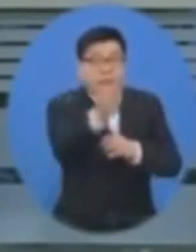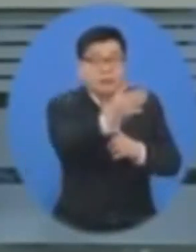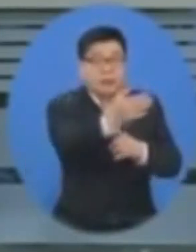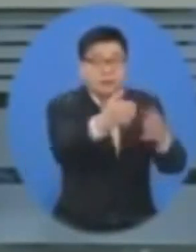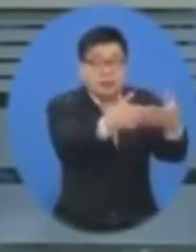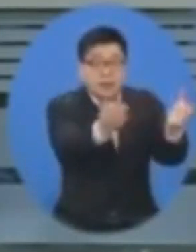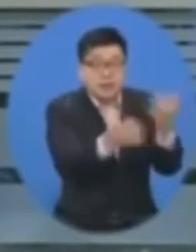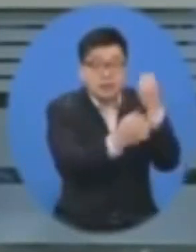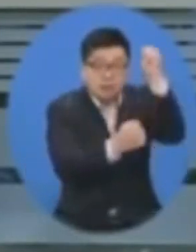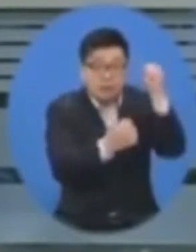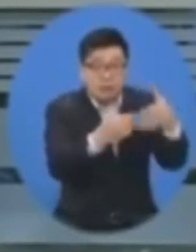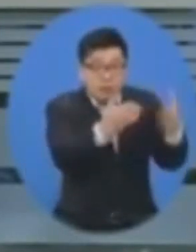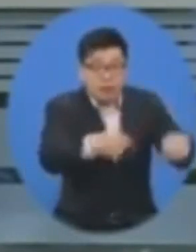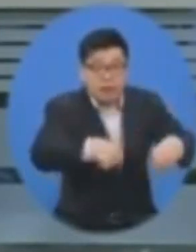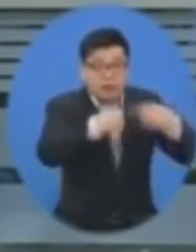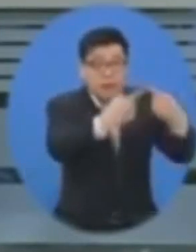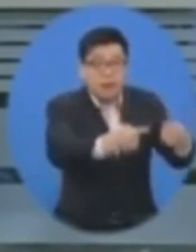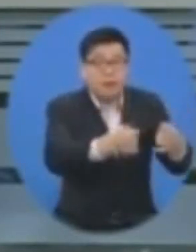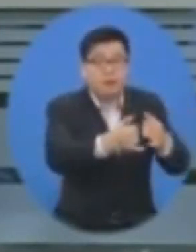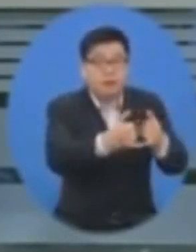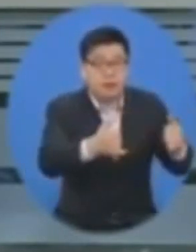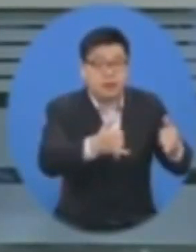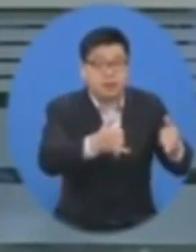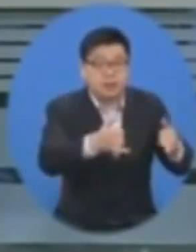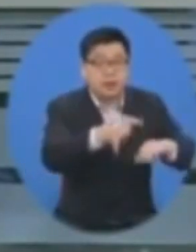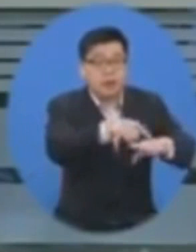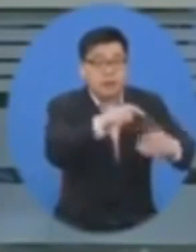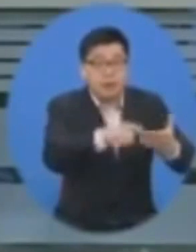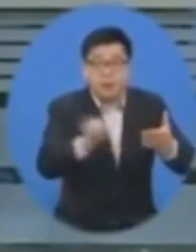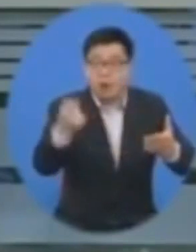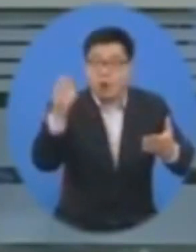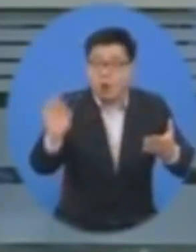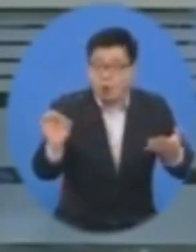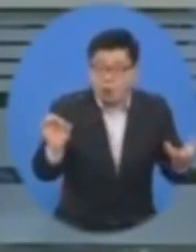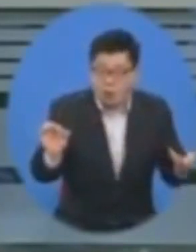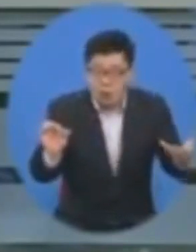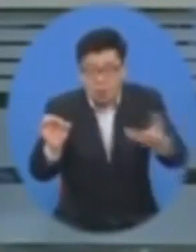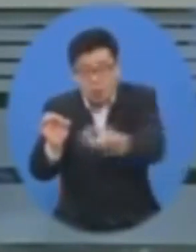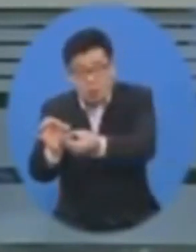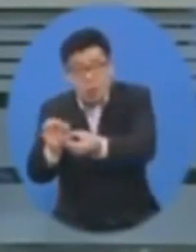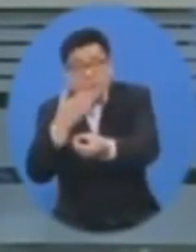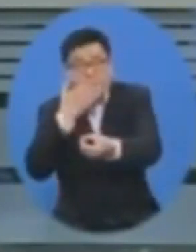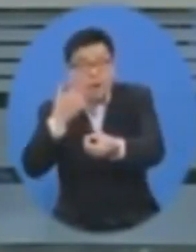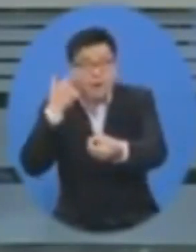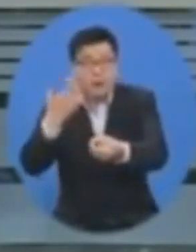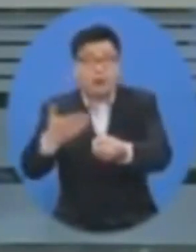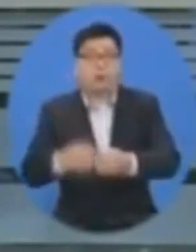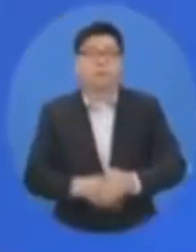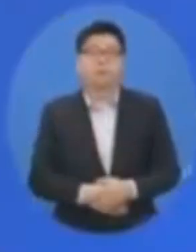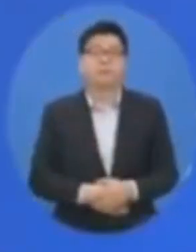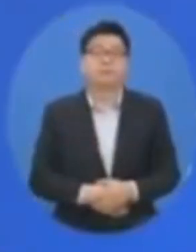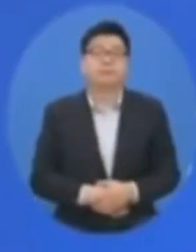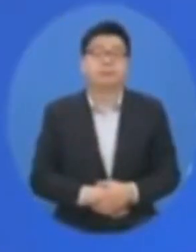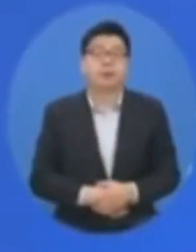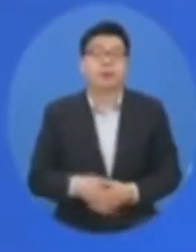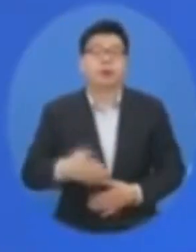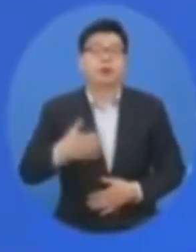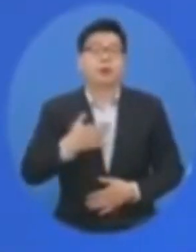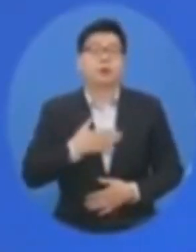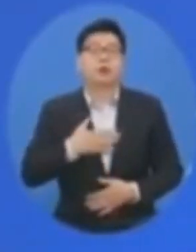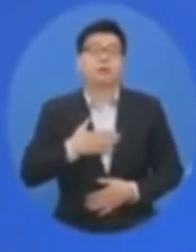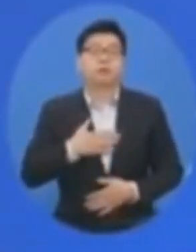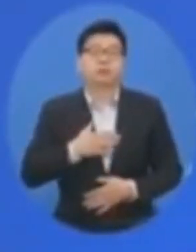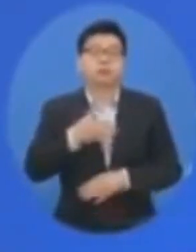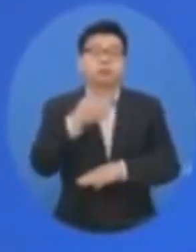또는 지지자들의 그 표심이 홍 후보님께 향할 것이다. 이렇게 확신하십니까? 저는 그 결국